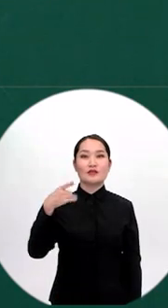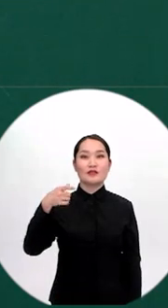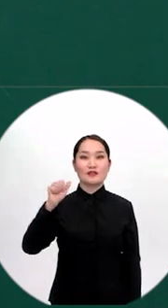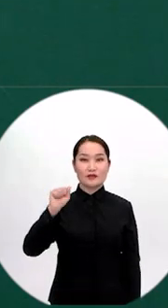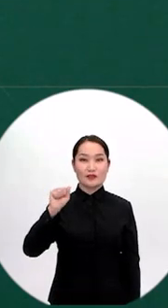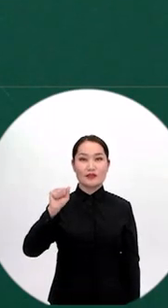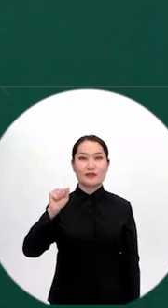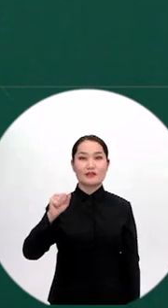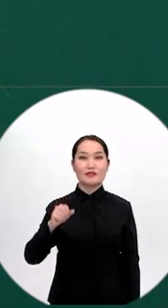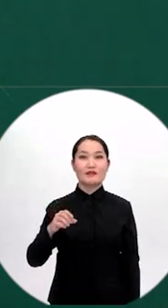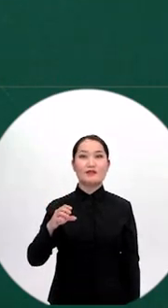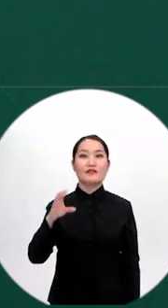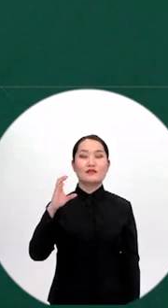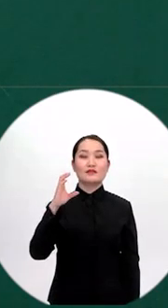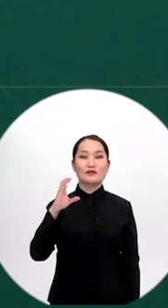Сурга.